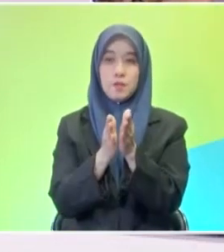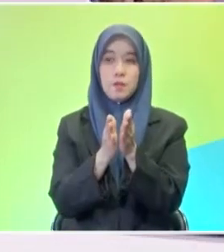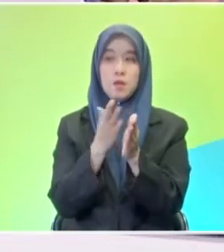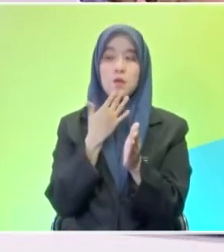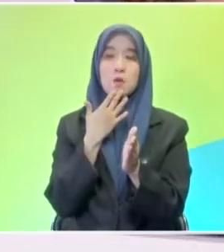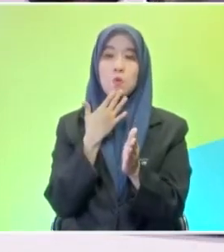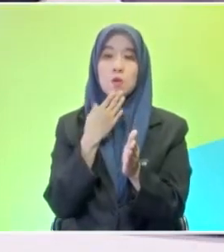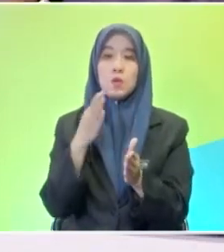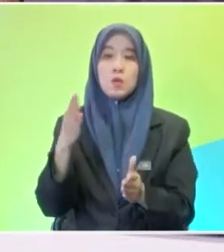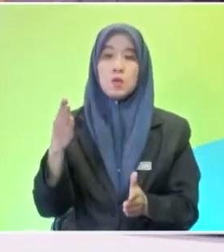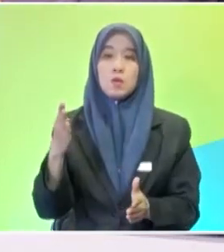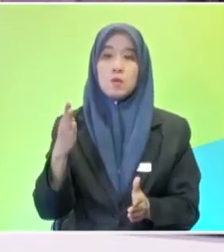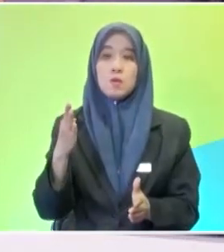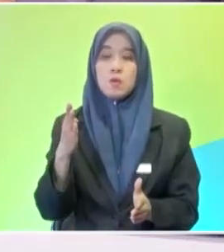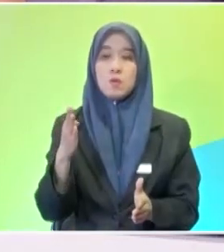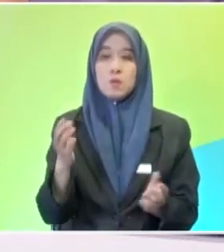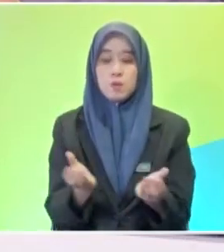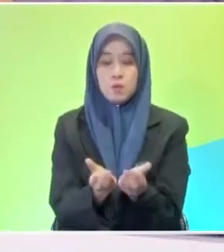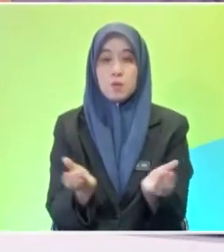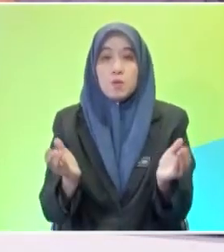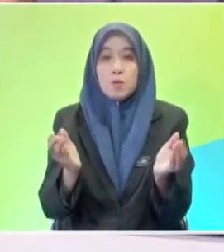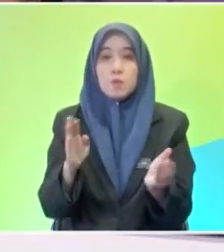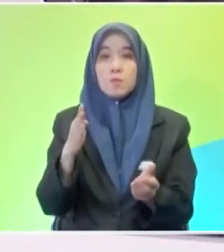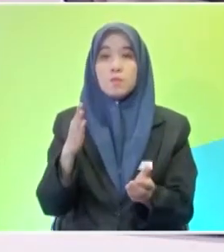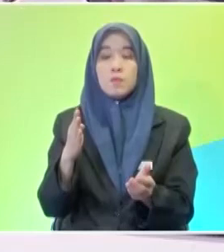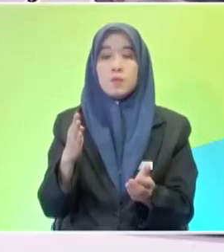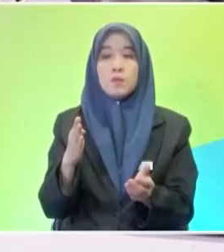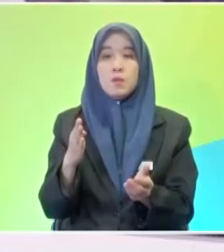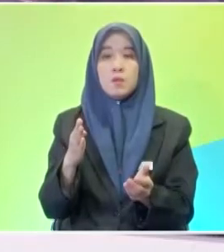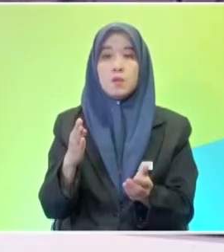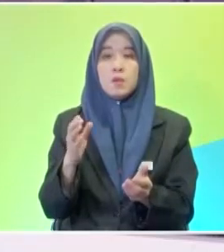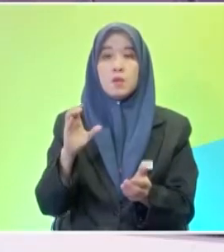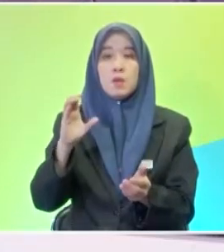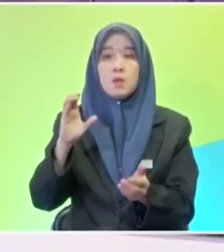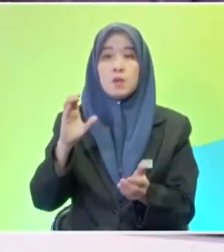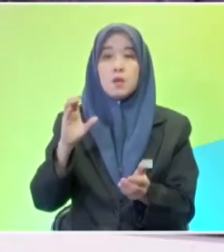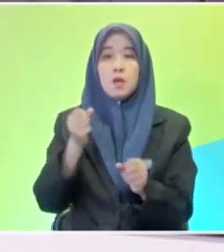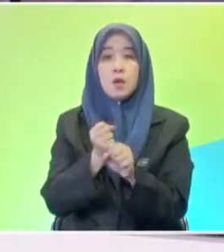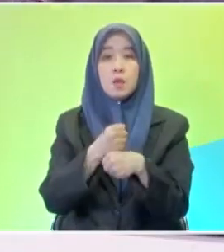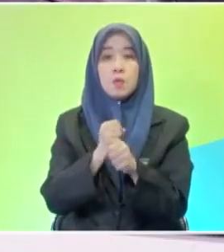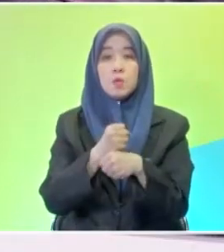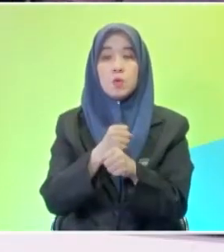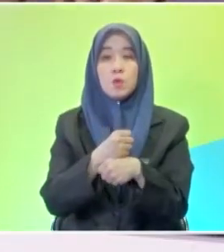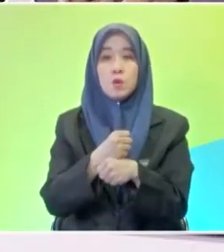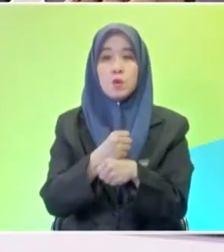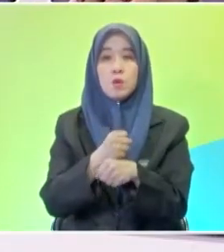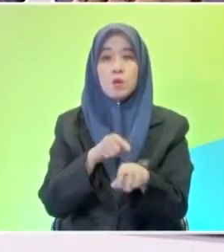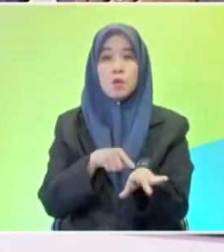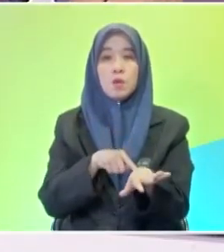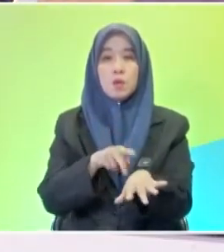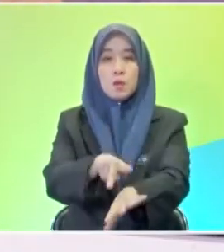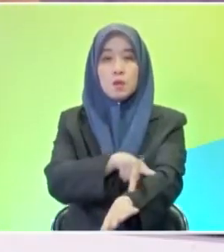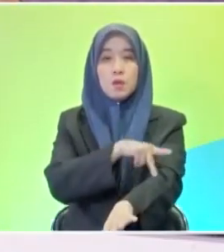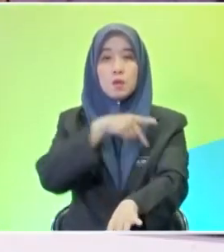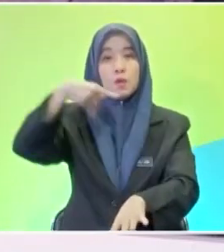dimasukkan di dekat situ terusnya nyanyi Ila ciri panjang tadi size panjang daun pandan